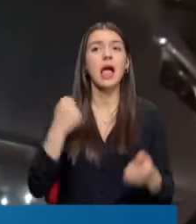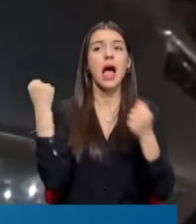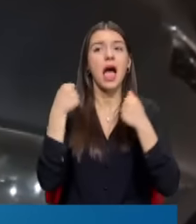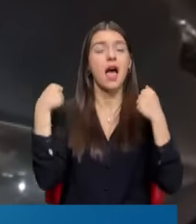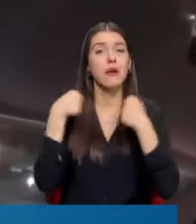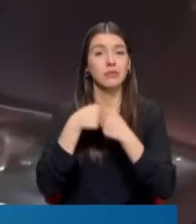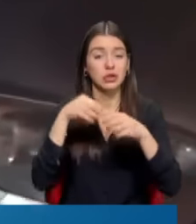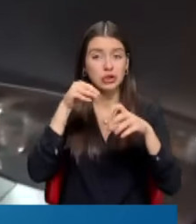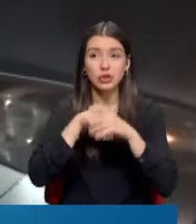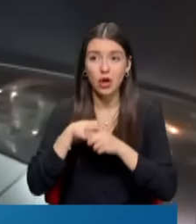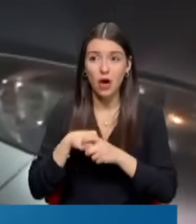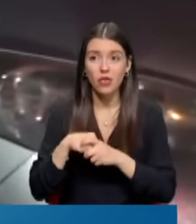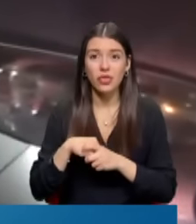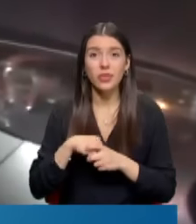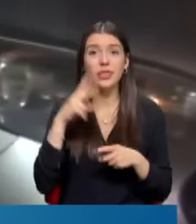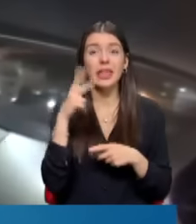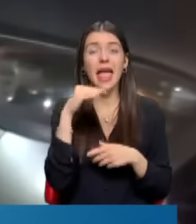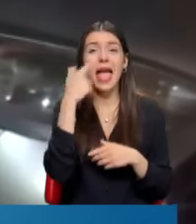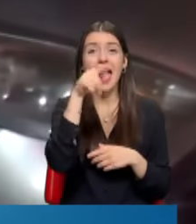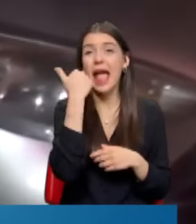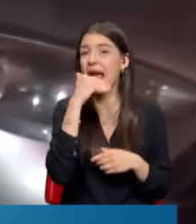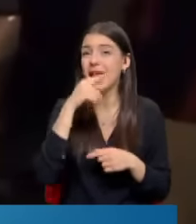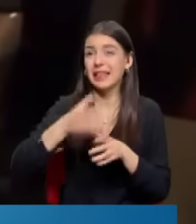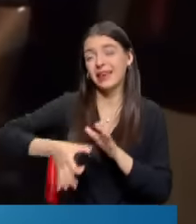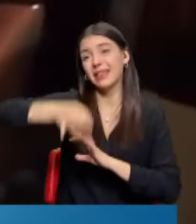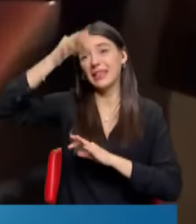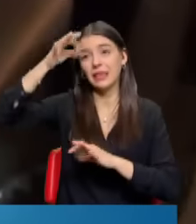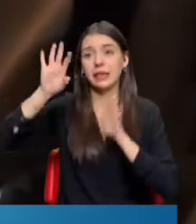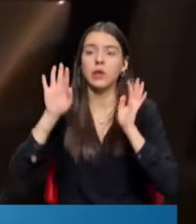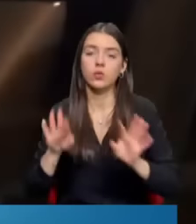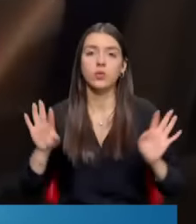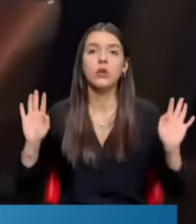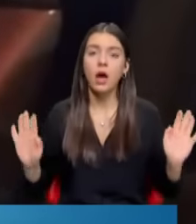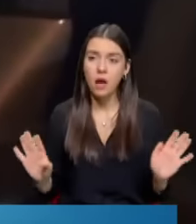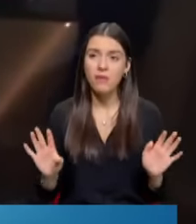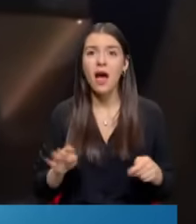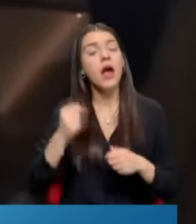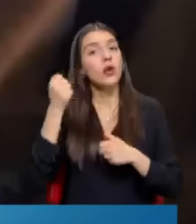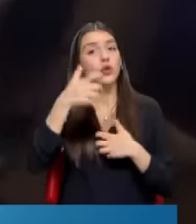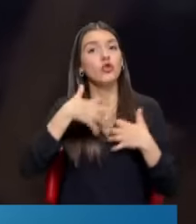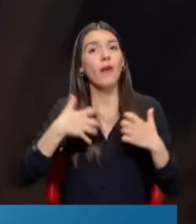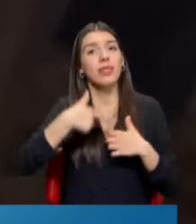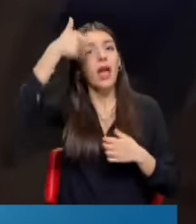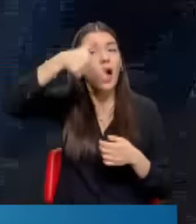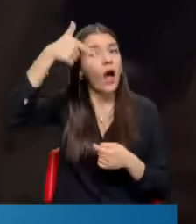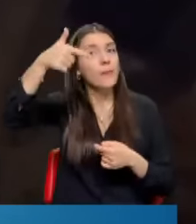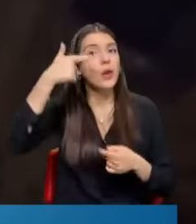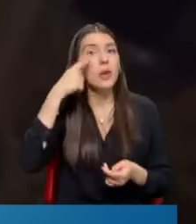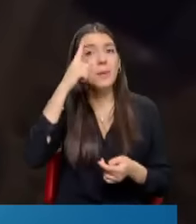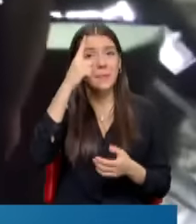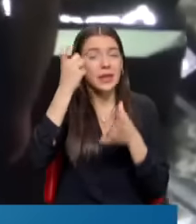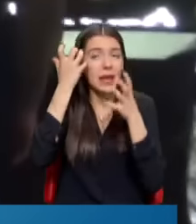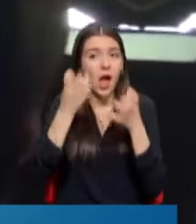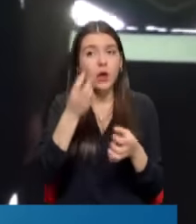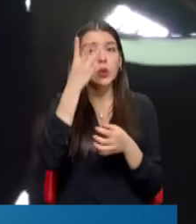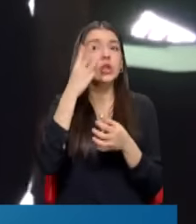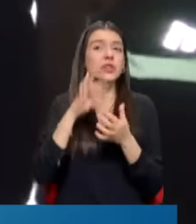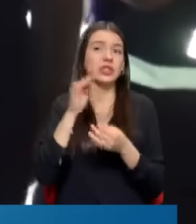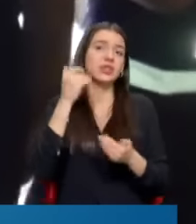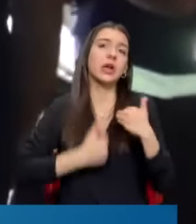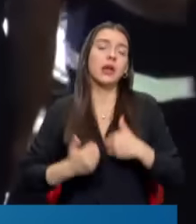Otomobiller çarpışmanın etkisiyle elektrik direğine çarparak durabildi. Güvenlik kamerasının kaydettiği kazada biri ağır, 3 kişi